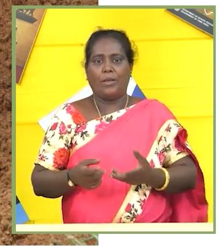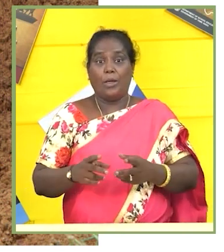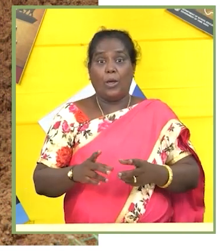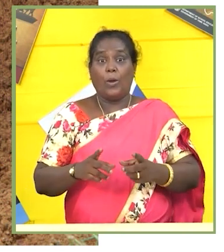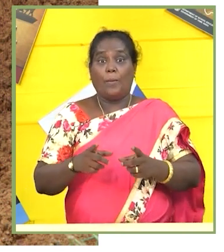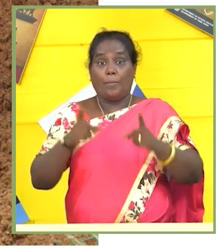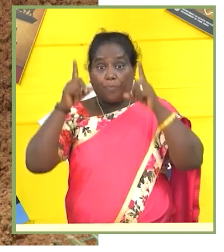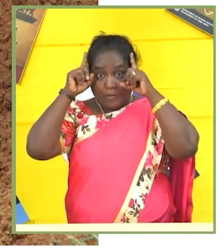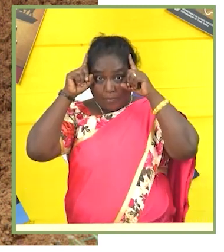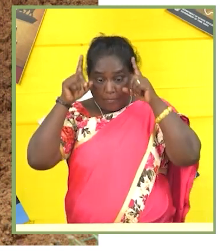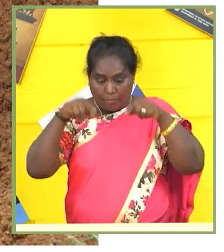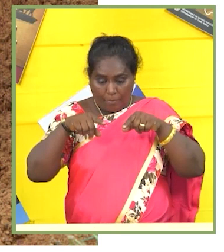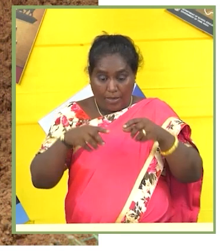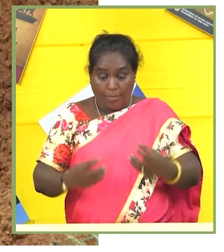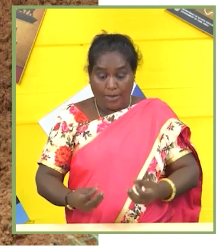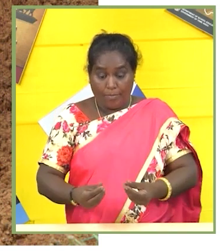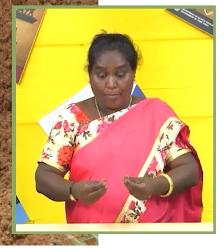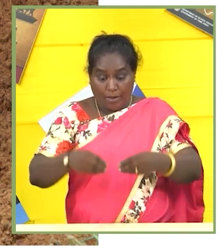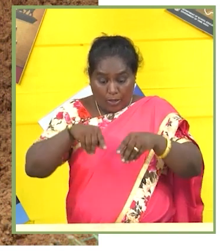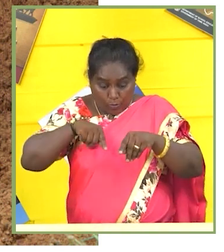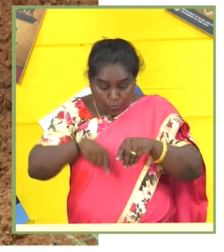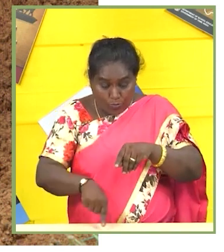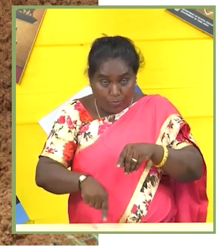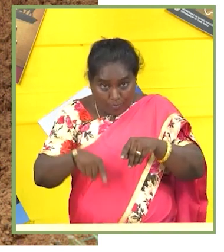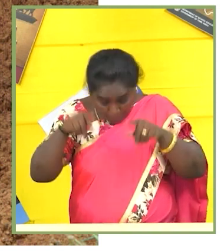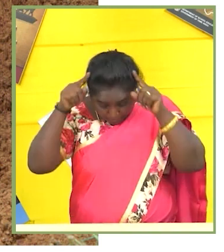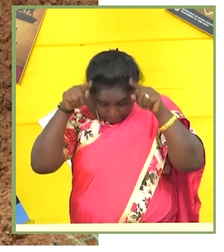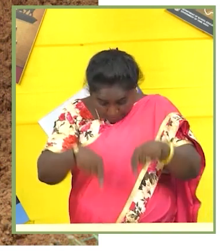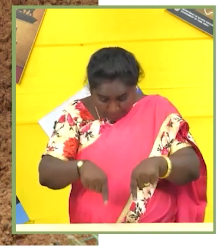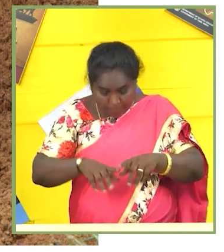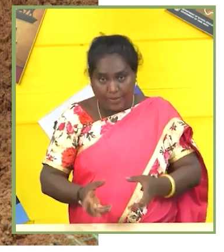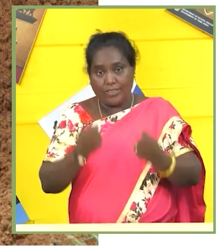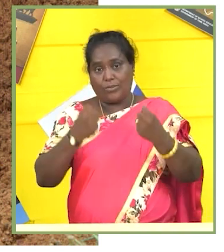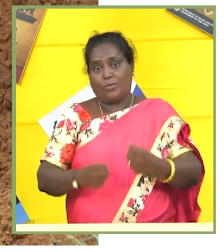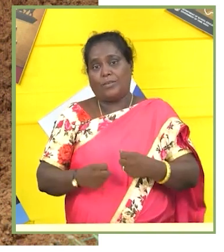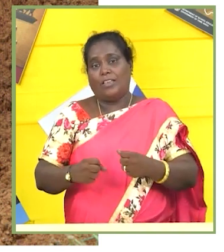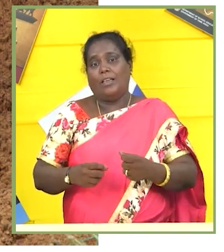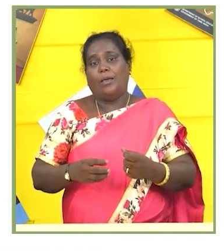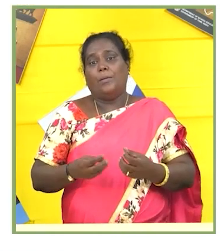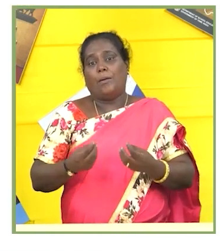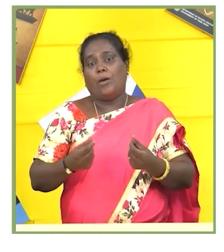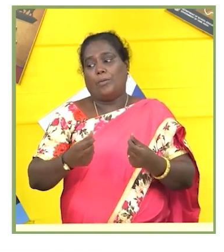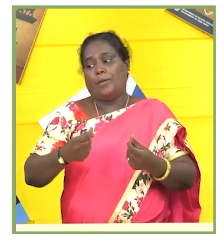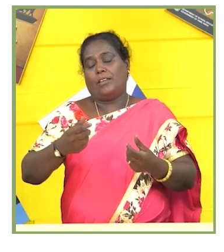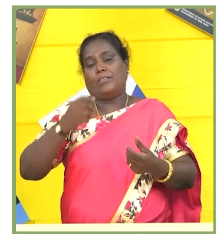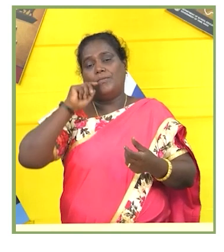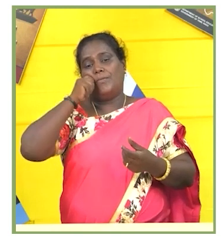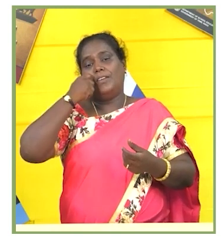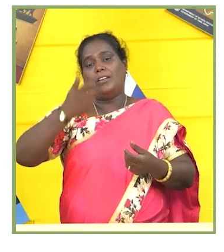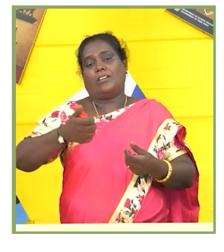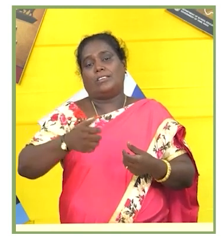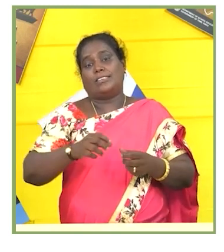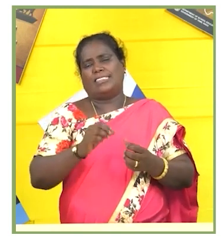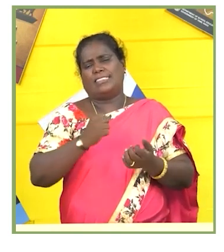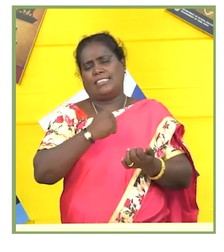உடலை லாவகமாக திருப்புவதற்கும் காளைகளுக்கு மண்ணை குத்தும் பயிற்சி அளிக்கப்படுகிறது. மாடுபிடி